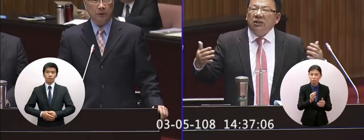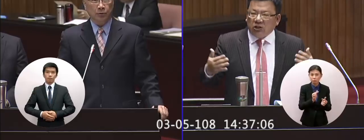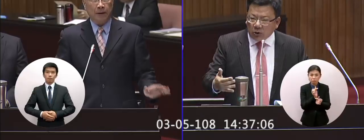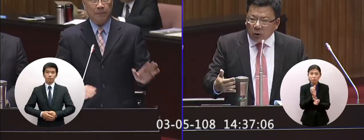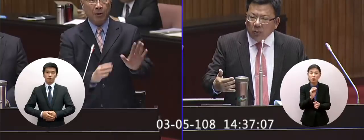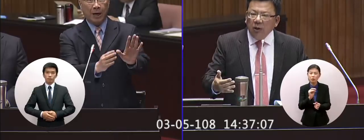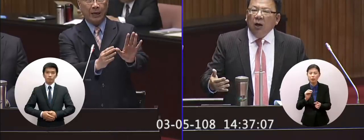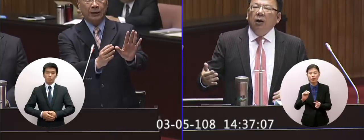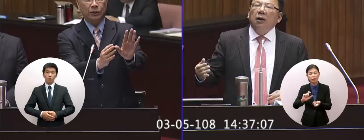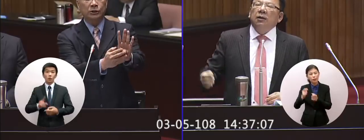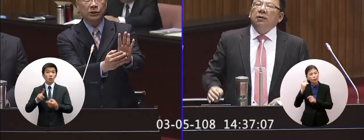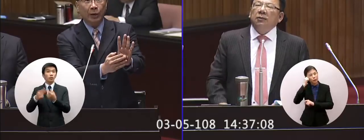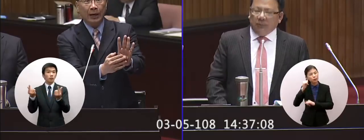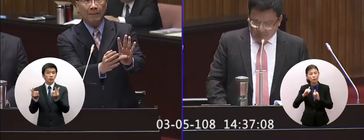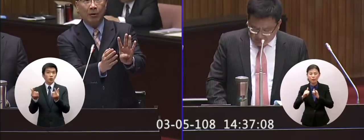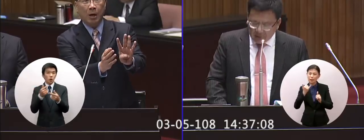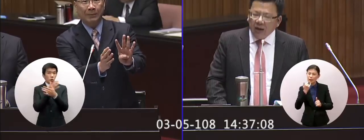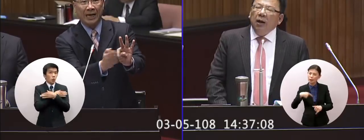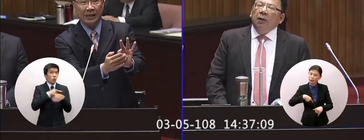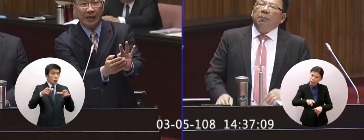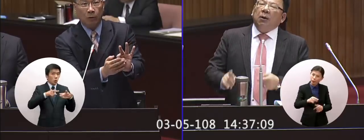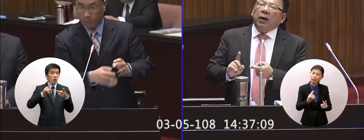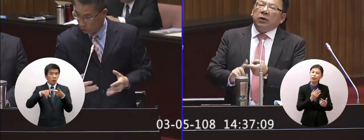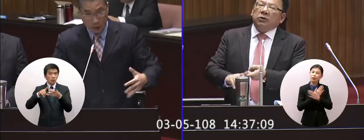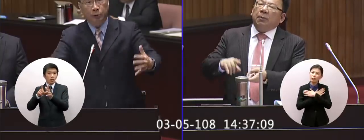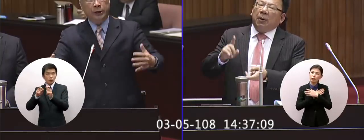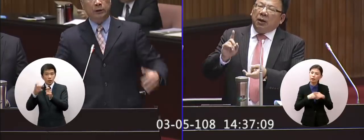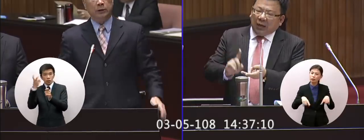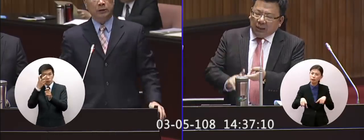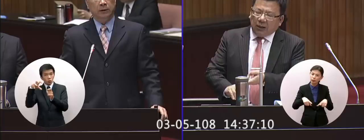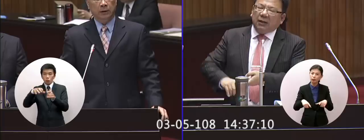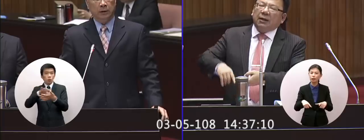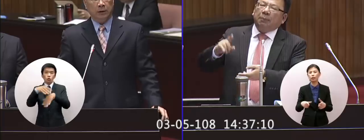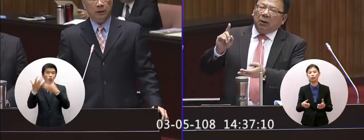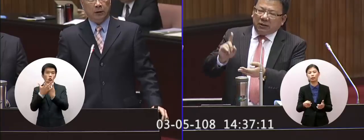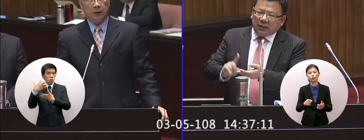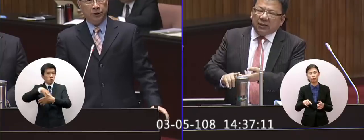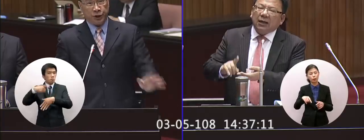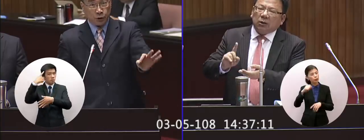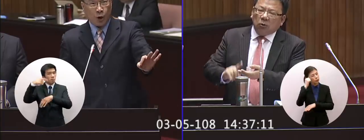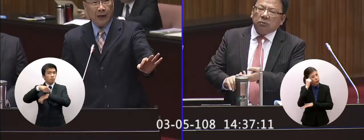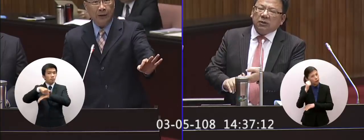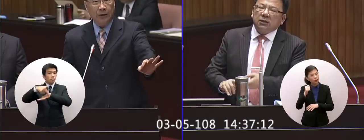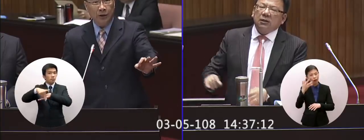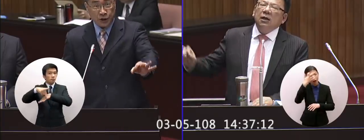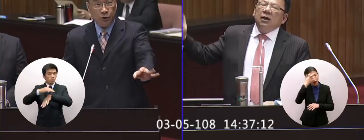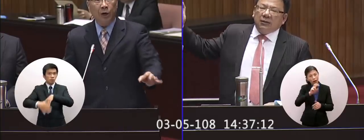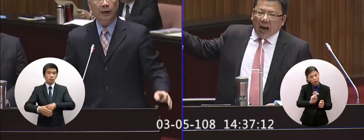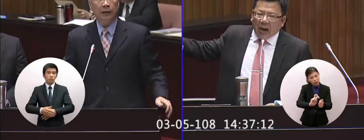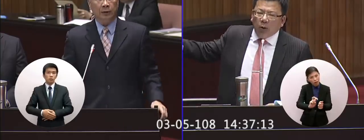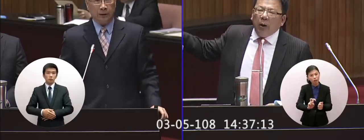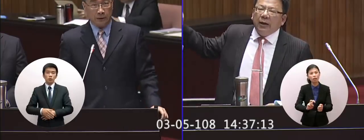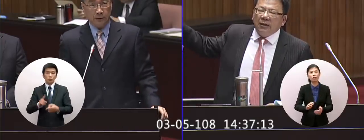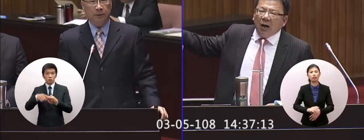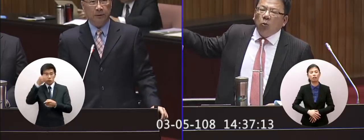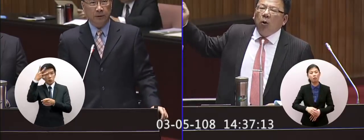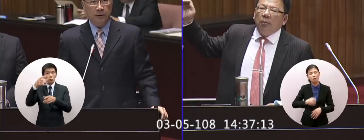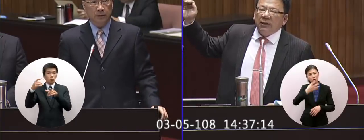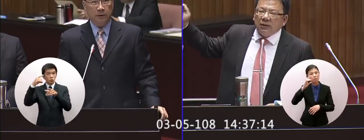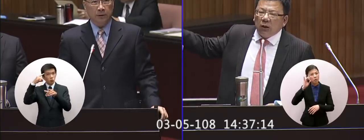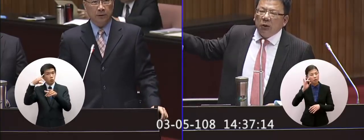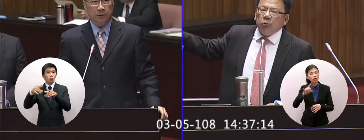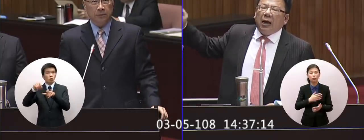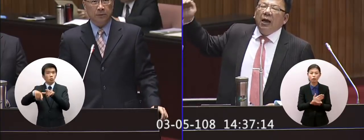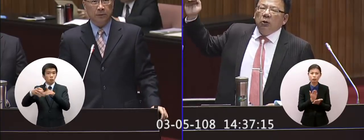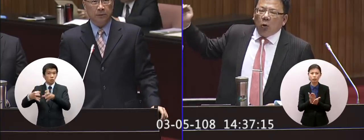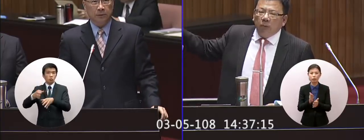也可以使用， 包括幼稚园啊，包括我们长照， 包括幼稚园，包括长照地点，包括其他的公共设施， 清创 才会让我